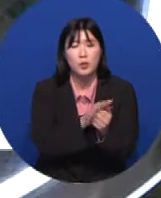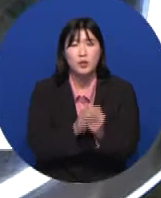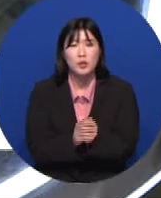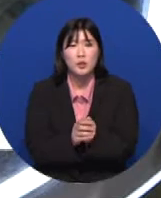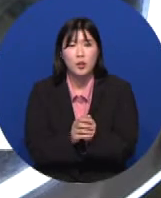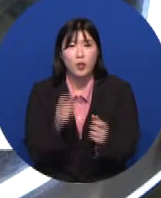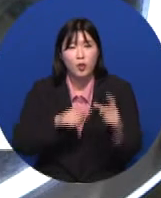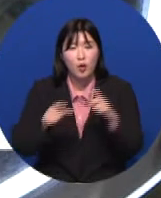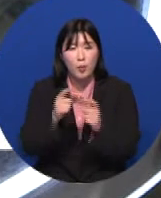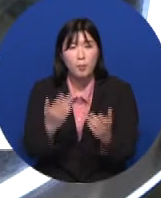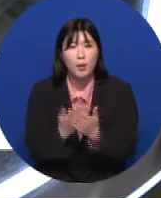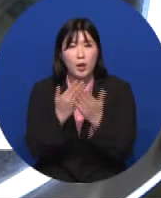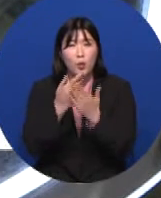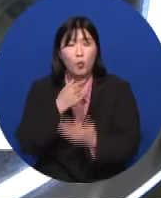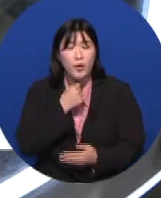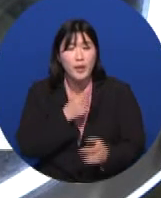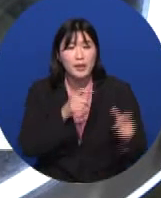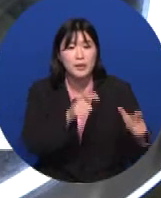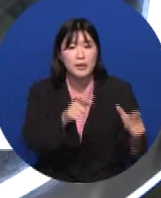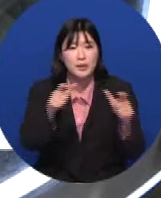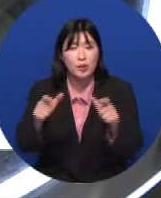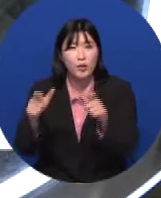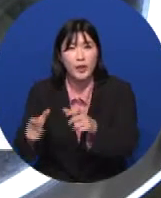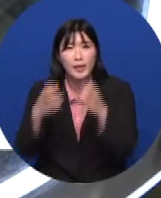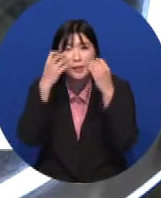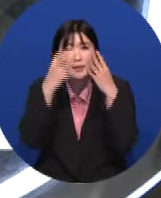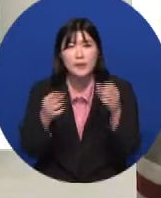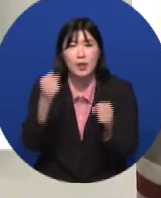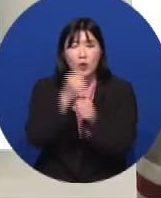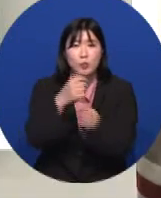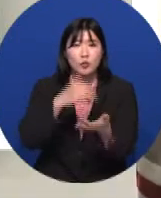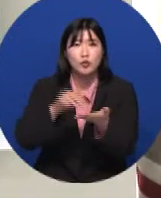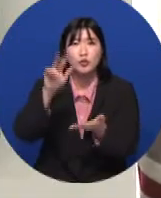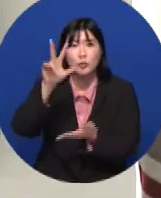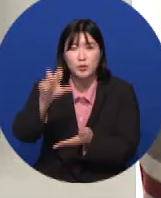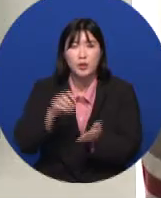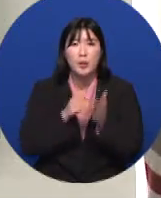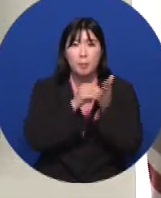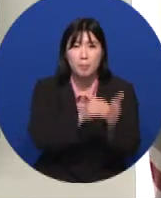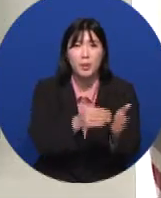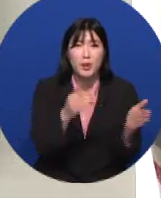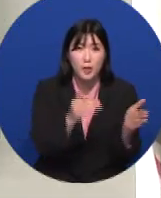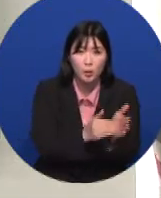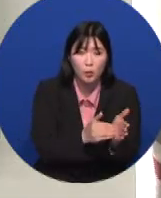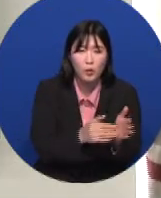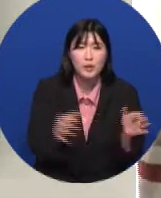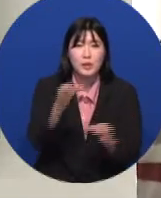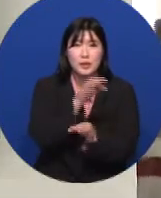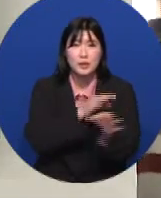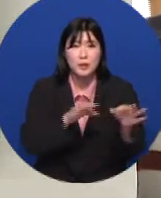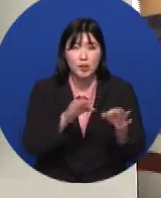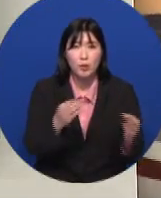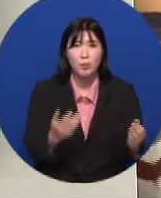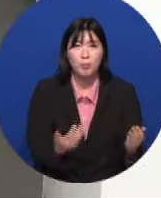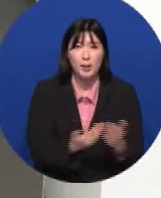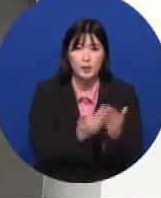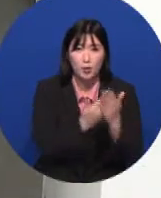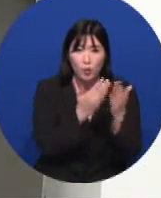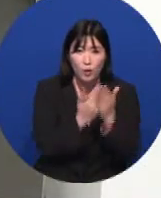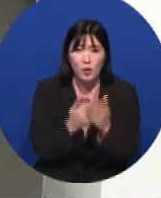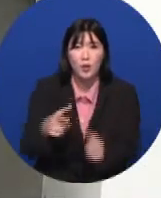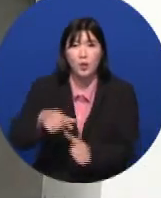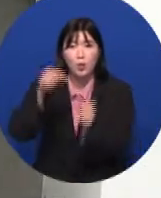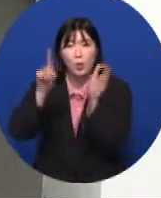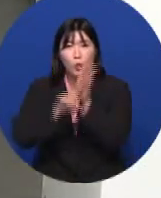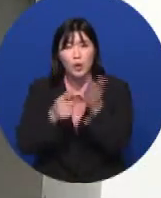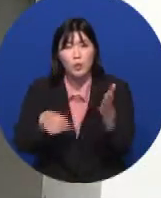성장하기를 원하는 지역의 25 개의 창업 기업이 입주해 쓰며 지역경제와 고용 활성화를 위해 다 전시도